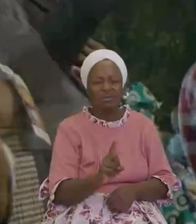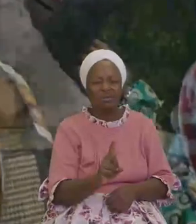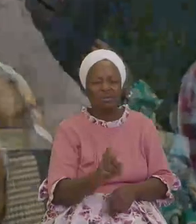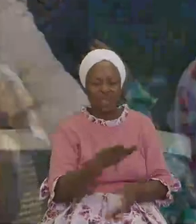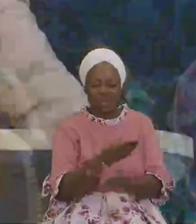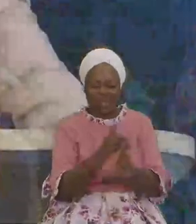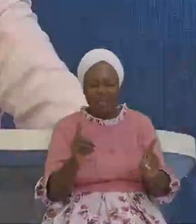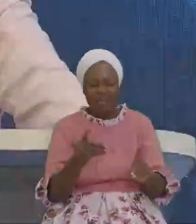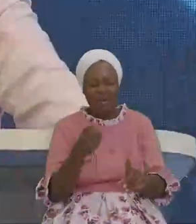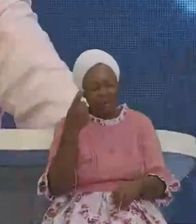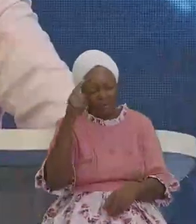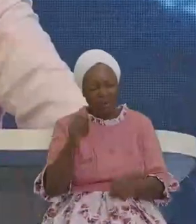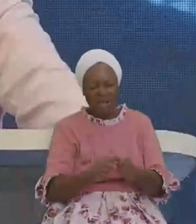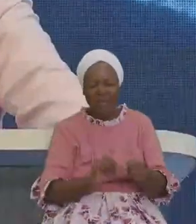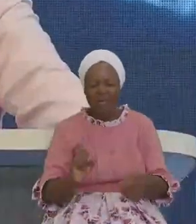Guérison pour tout le monde.